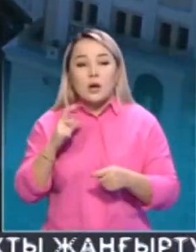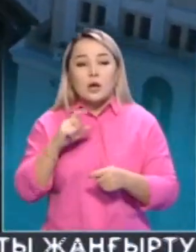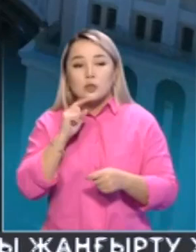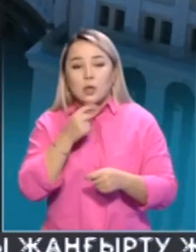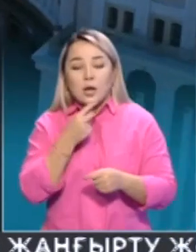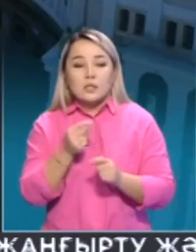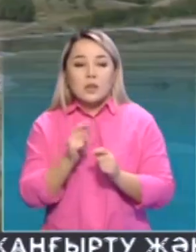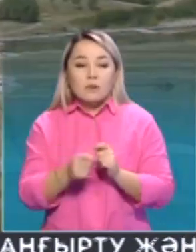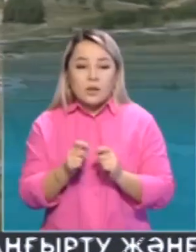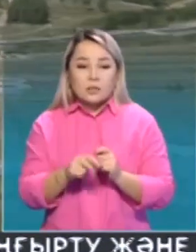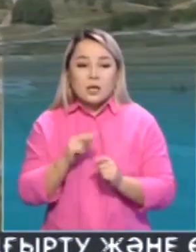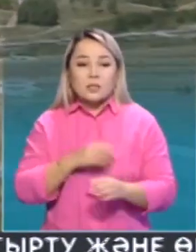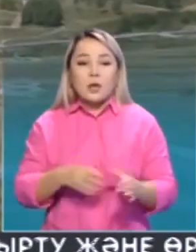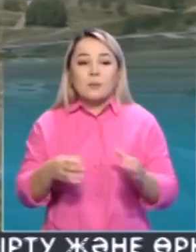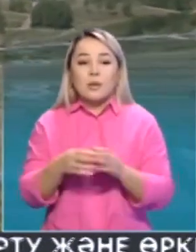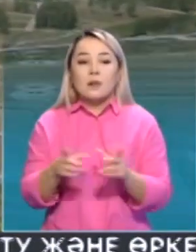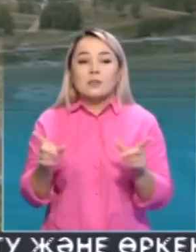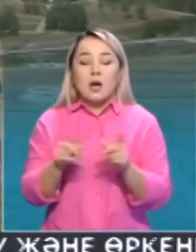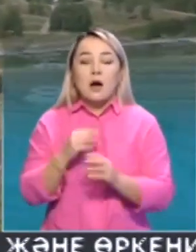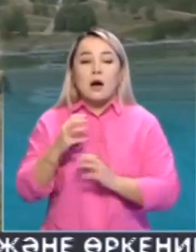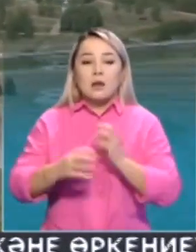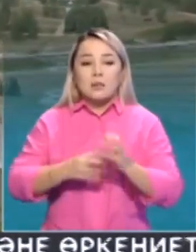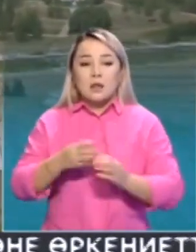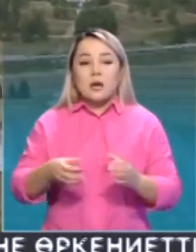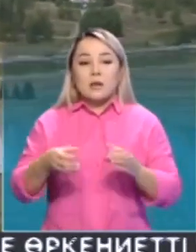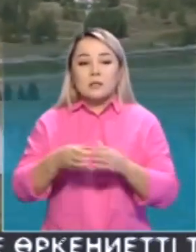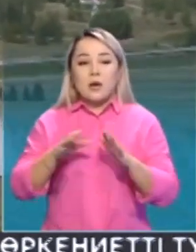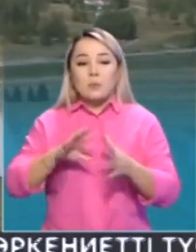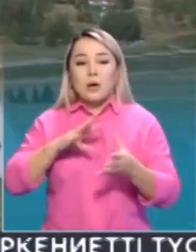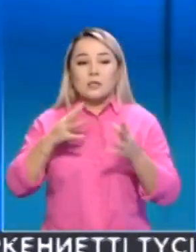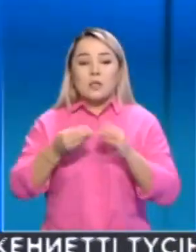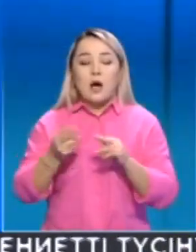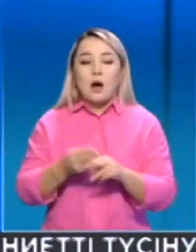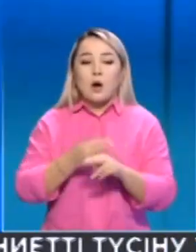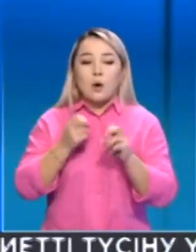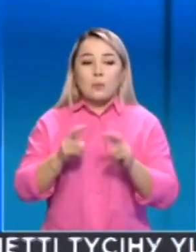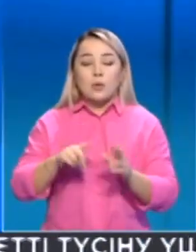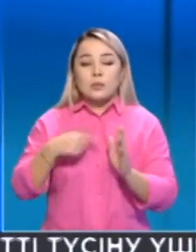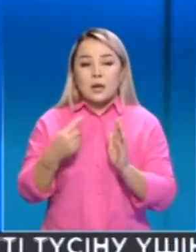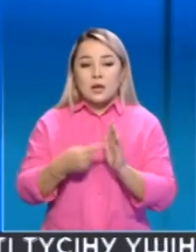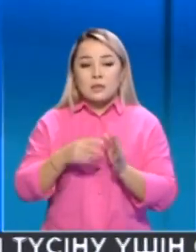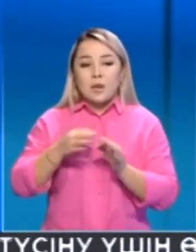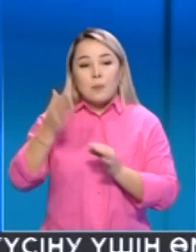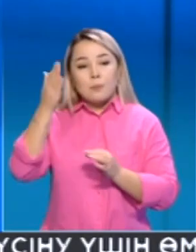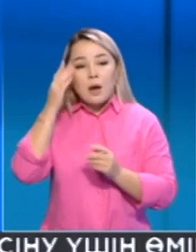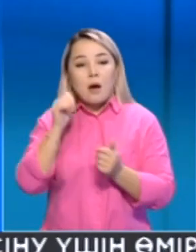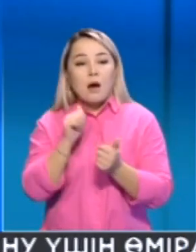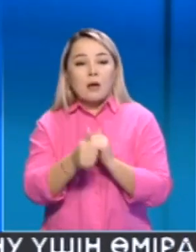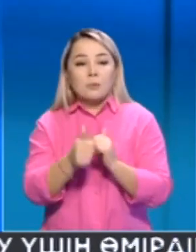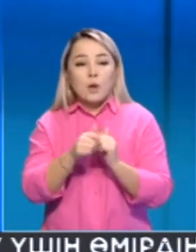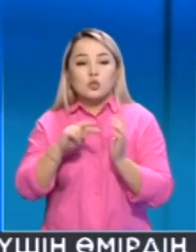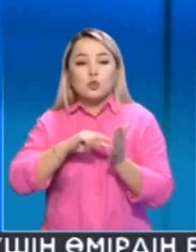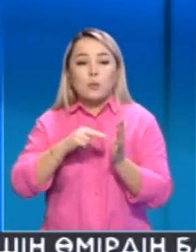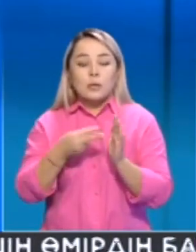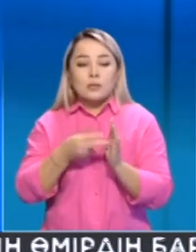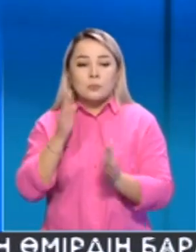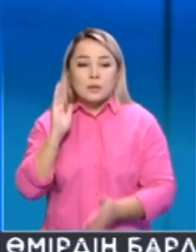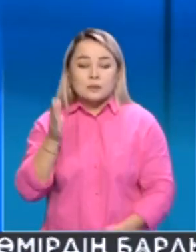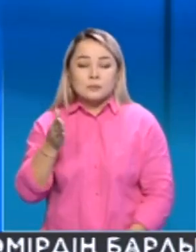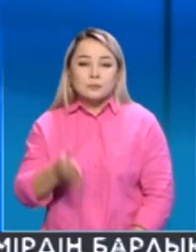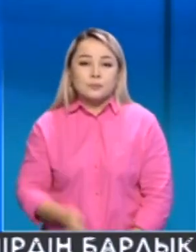экономикалық инвестициялық әріптестікпен бірге халықаралық аренада қалыптасқан қауіпсіздік мәселелері де пікір алмасады деп жоспарланып отыр.